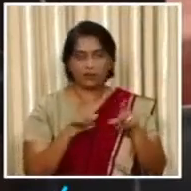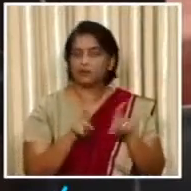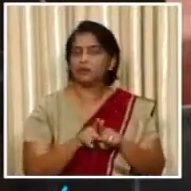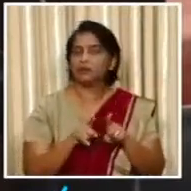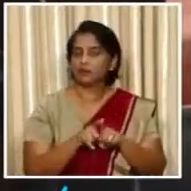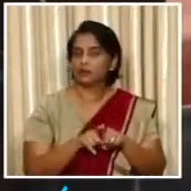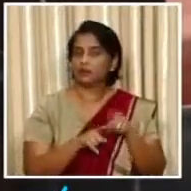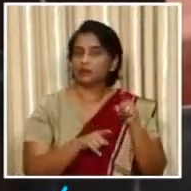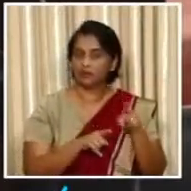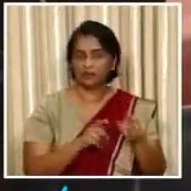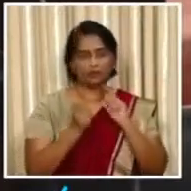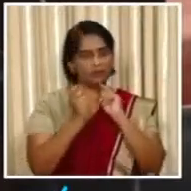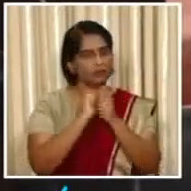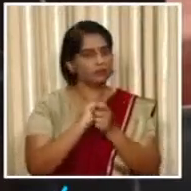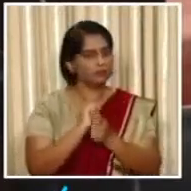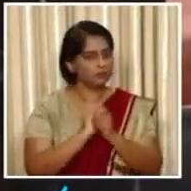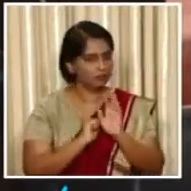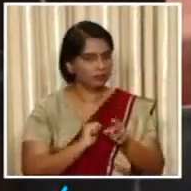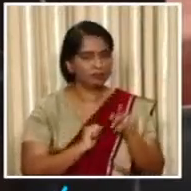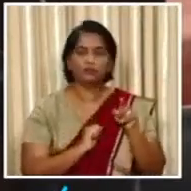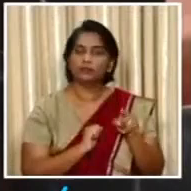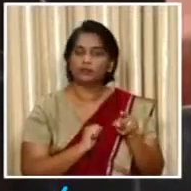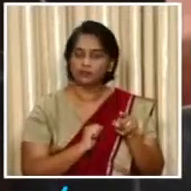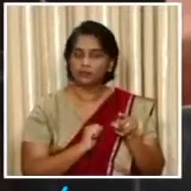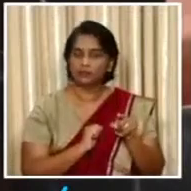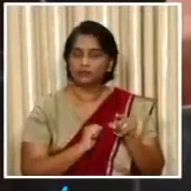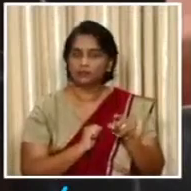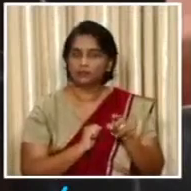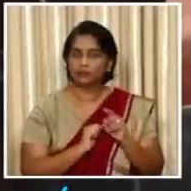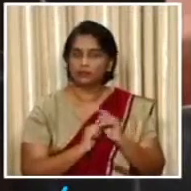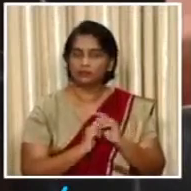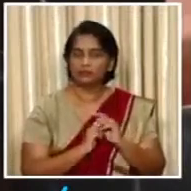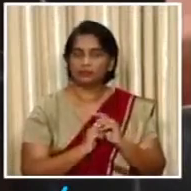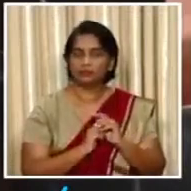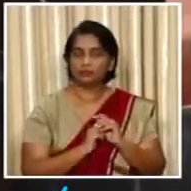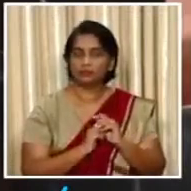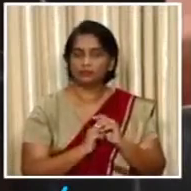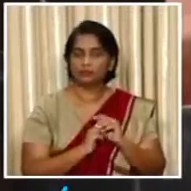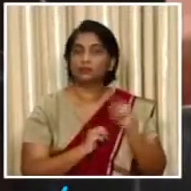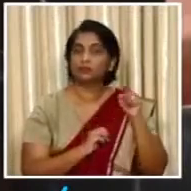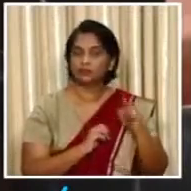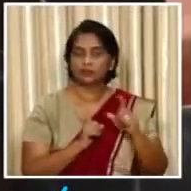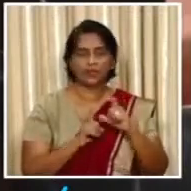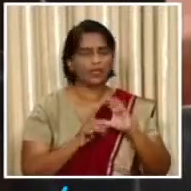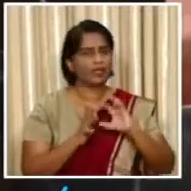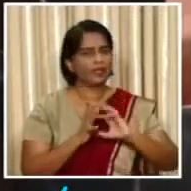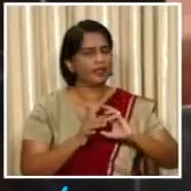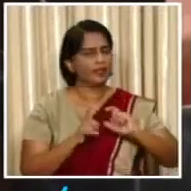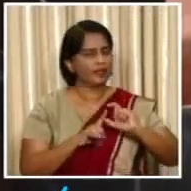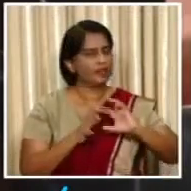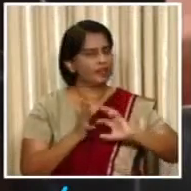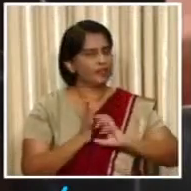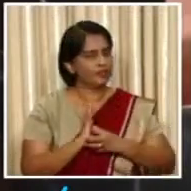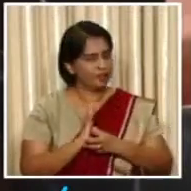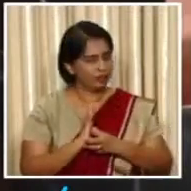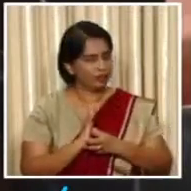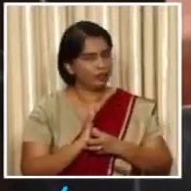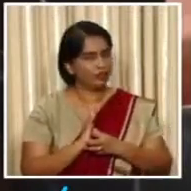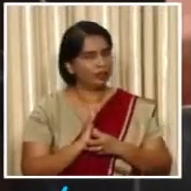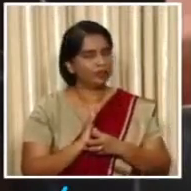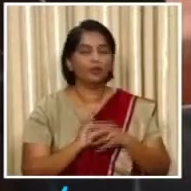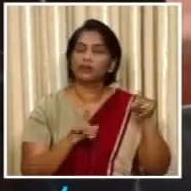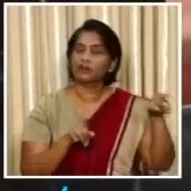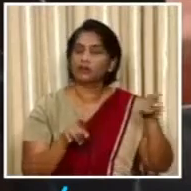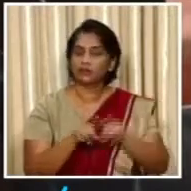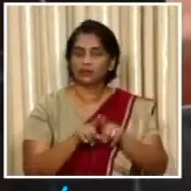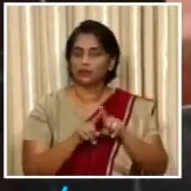விசேட தேவைகள் சார் பட்டப்பின் கல்வி டிப்ளோமாவும் ஏற்றுக்கொள்ளப்பட வேண்டும் என குறிப்பிடப்பட்டுள்ளது. மேலும் இதில் அமல்படுத்தப்படும்